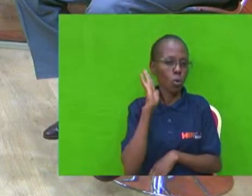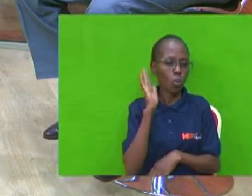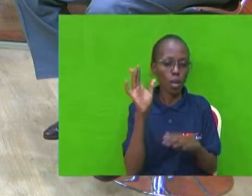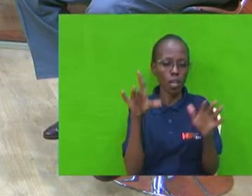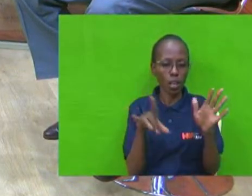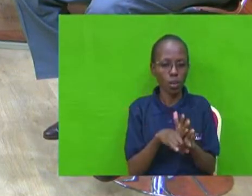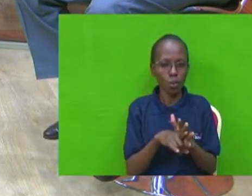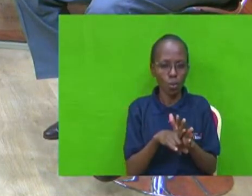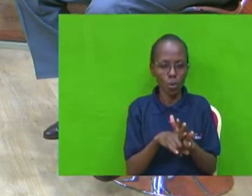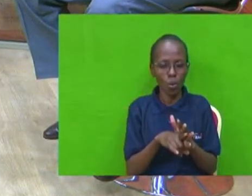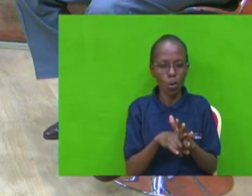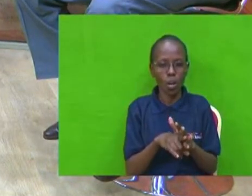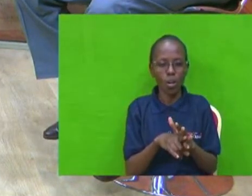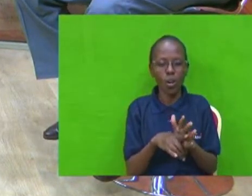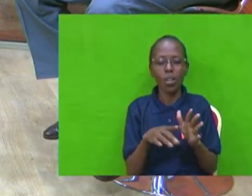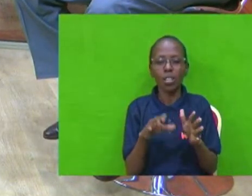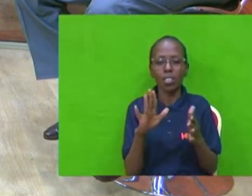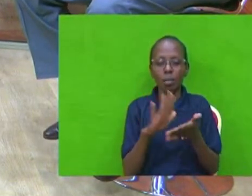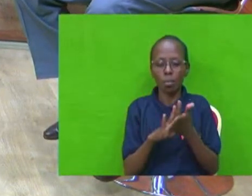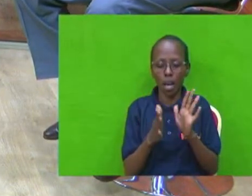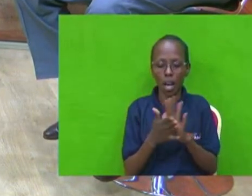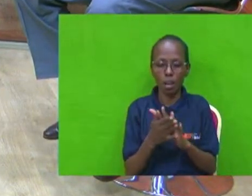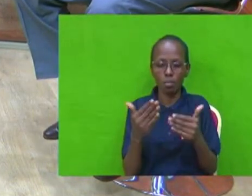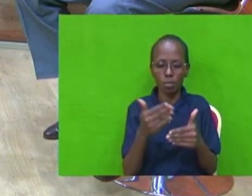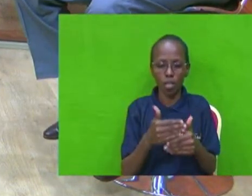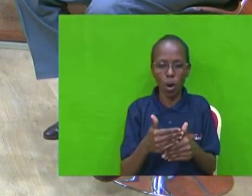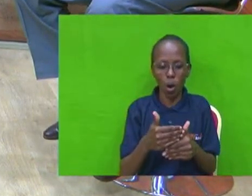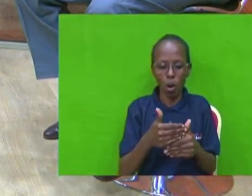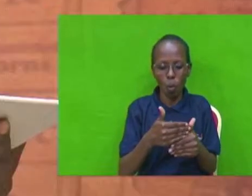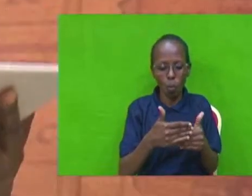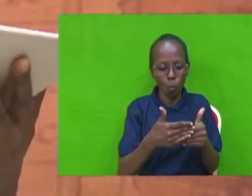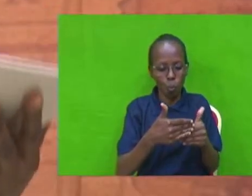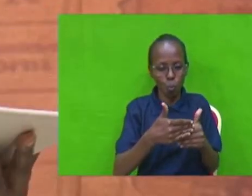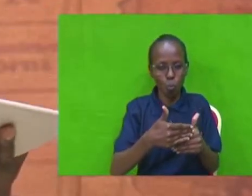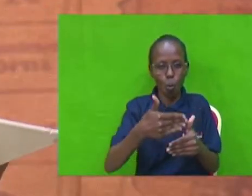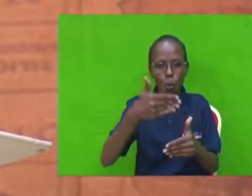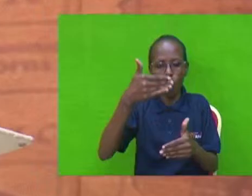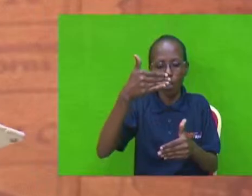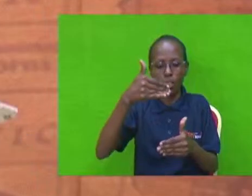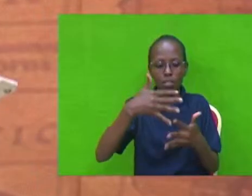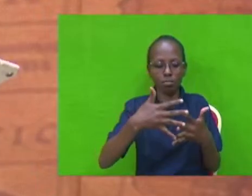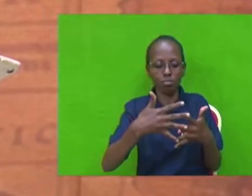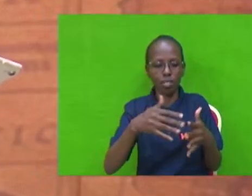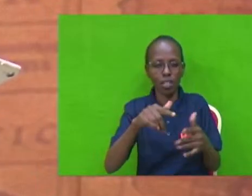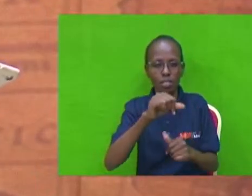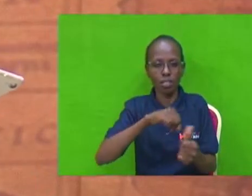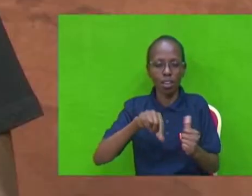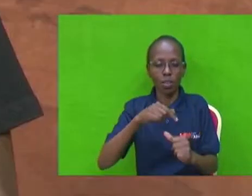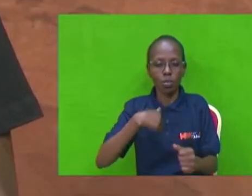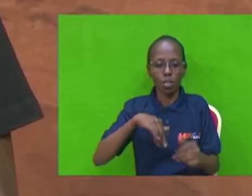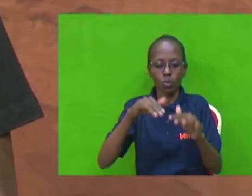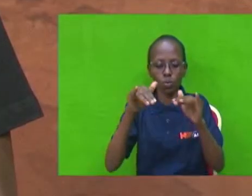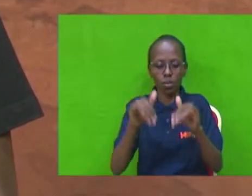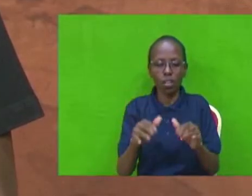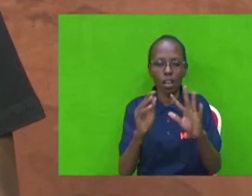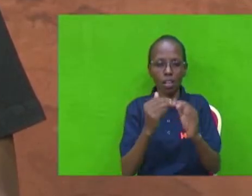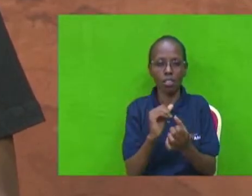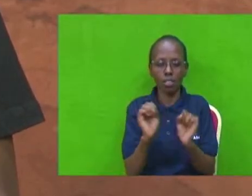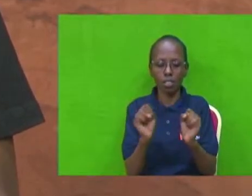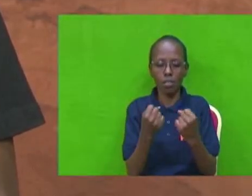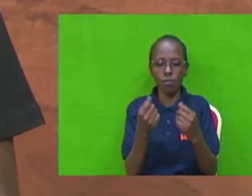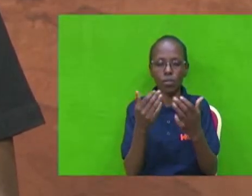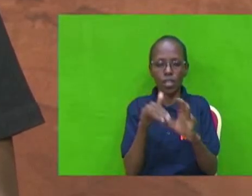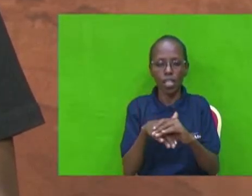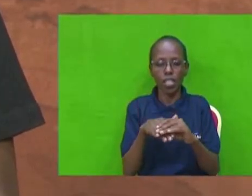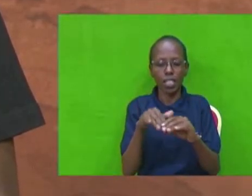ni nini? Ni ukuta ambao unatuzuia tusitoke nje ili tukae salama. Ndani ya Kristo tuna uhuru. Lakini